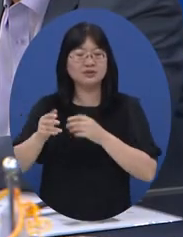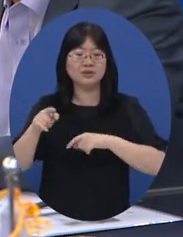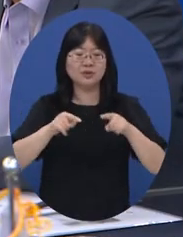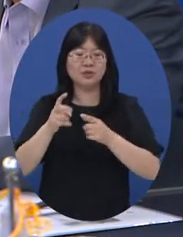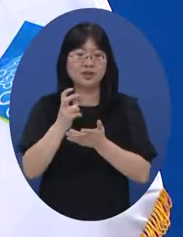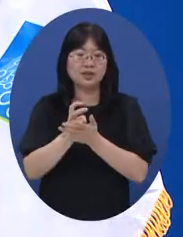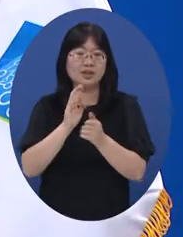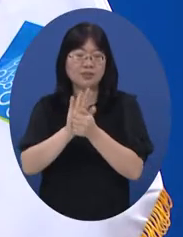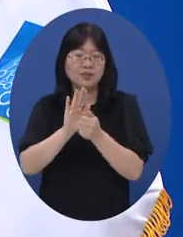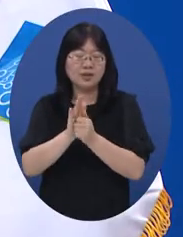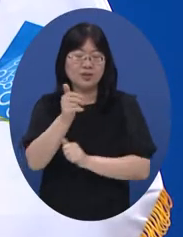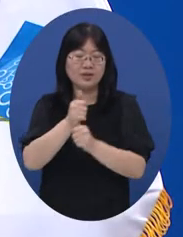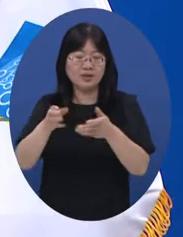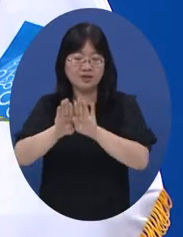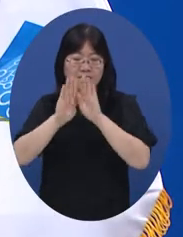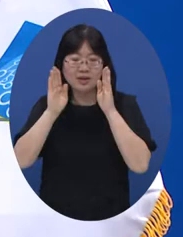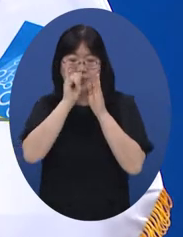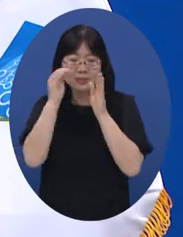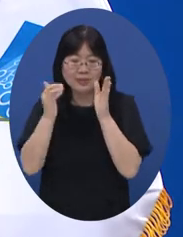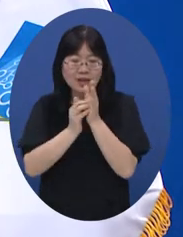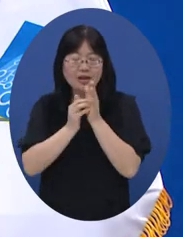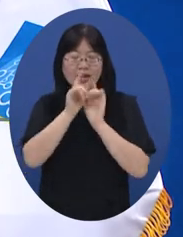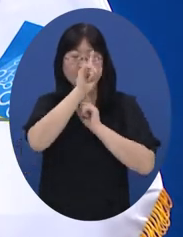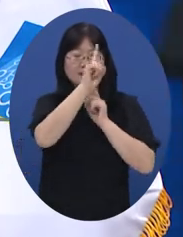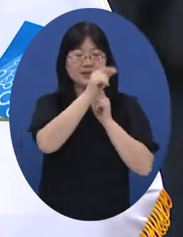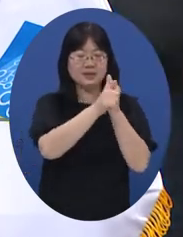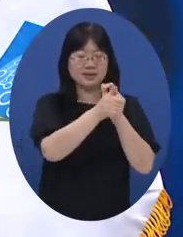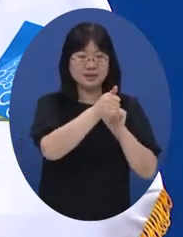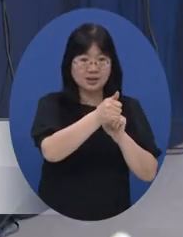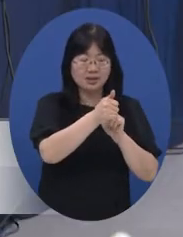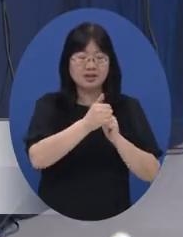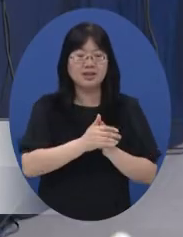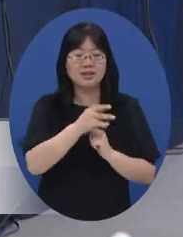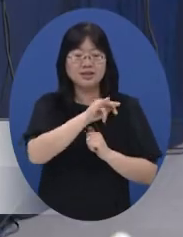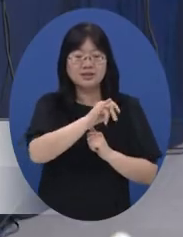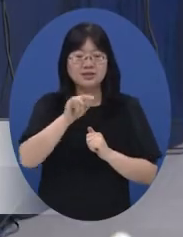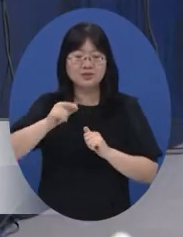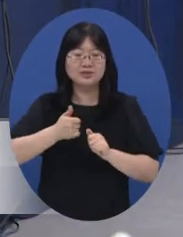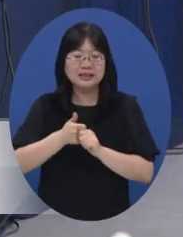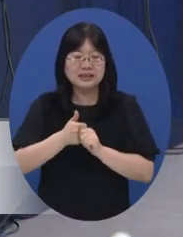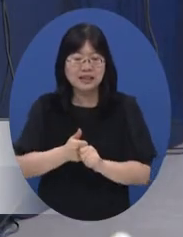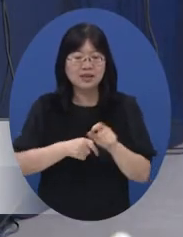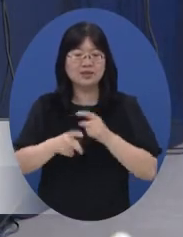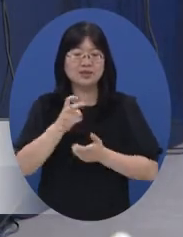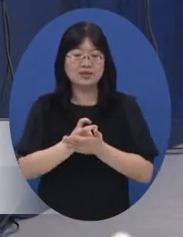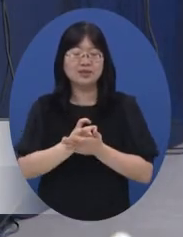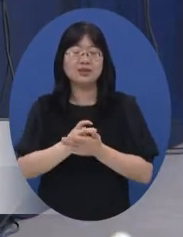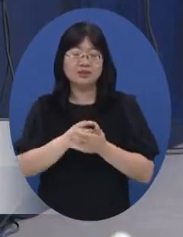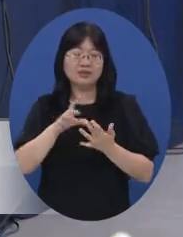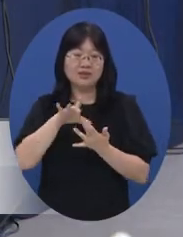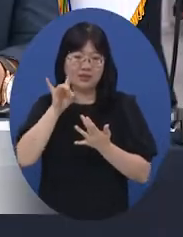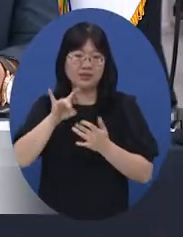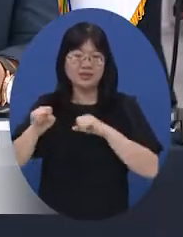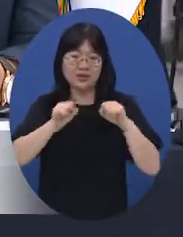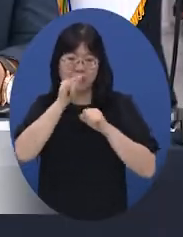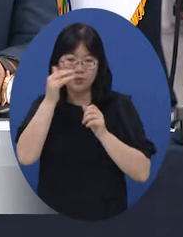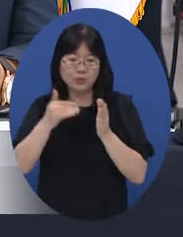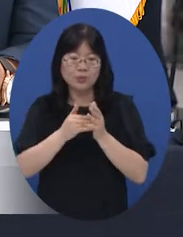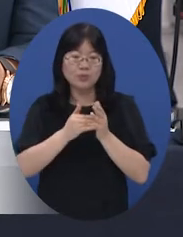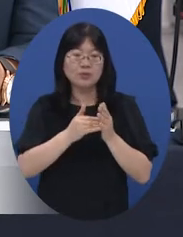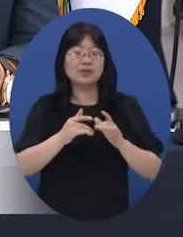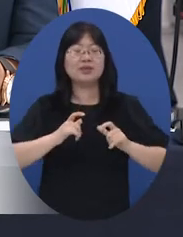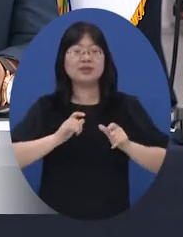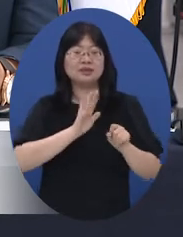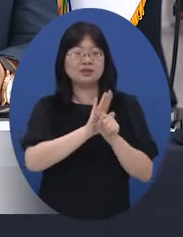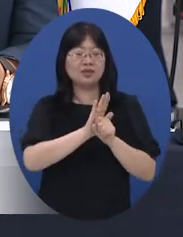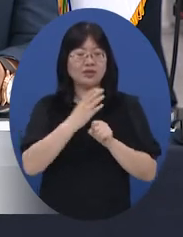깔렸습니다 위원회에 참석한 잊으면 경기도 사는 식음 별로 필요한 정책을 선택해서 신학 5 돈은 지원 역할을 충실히 에